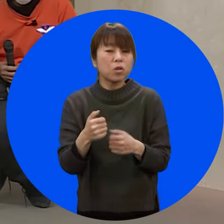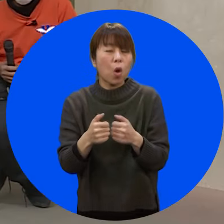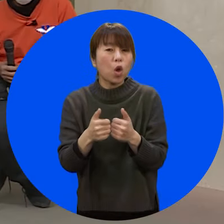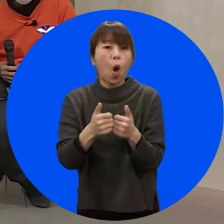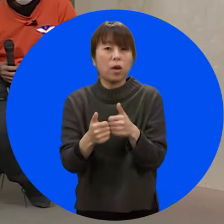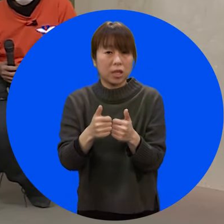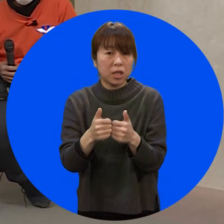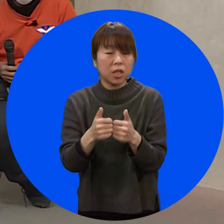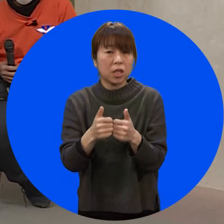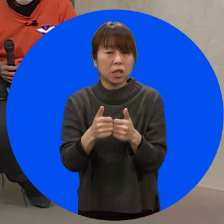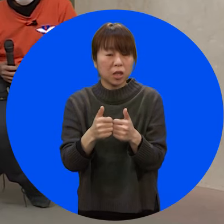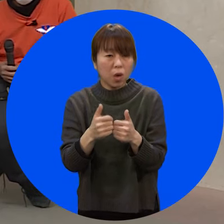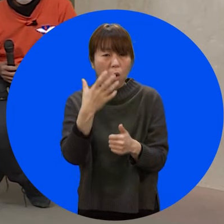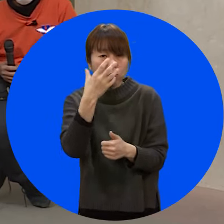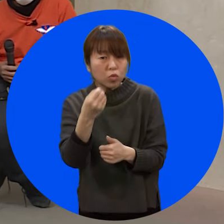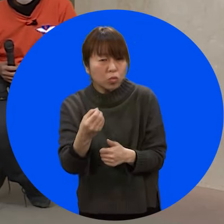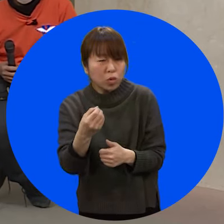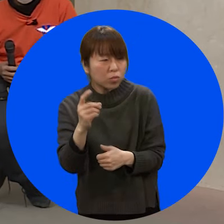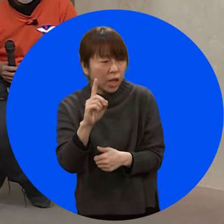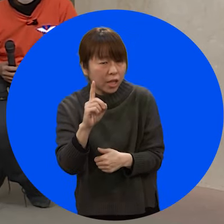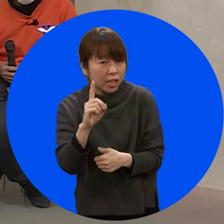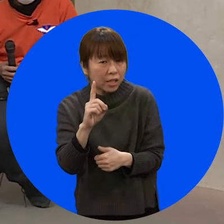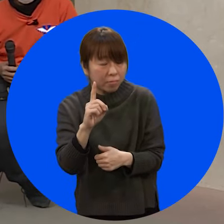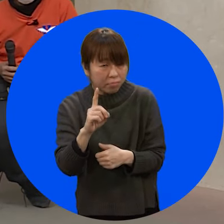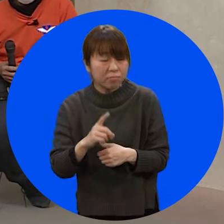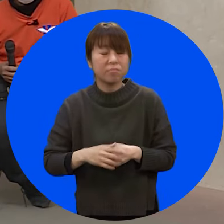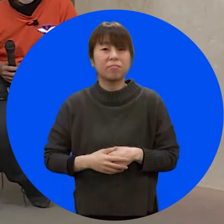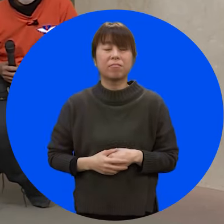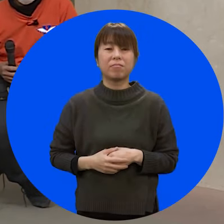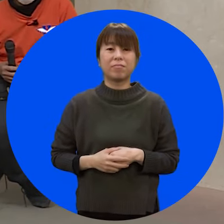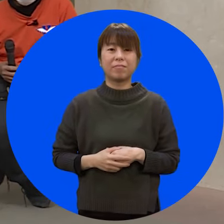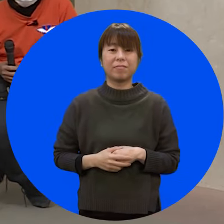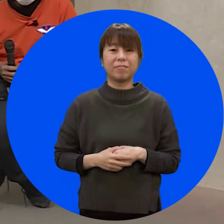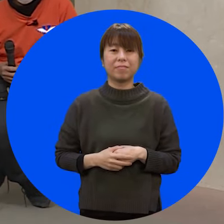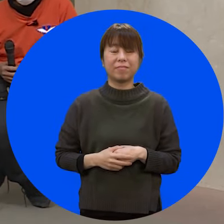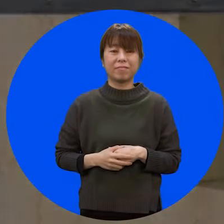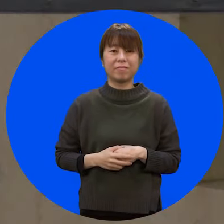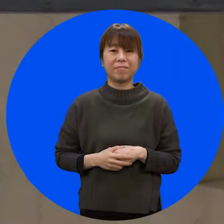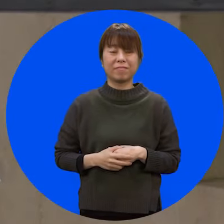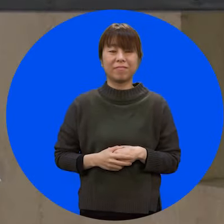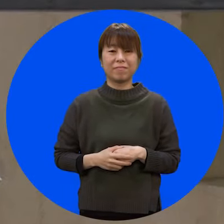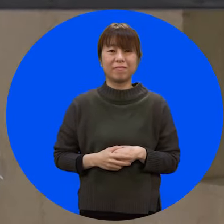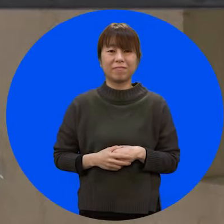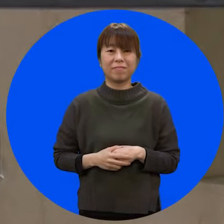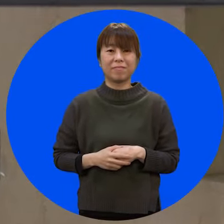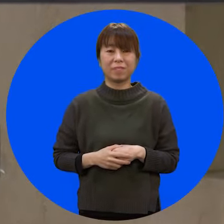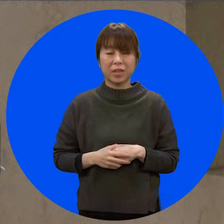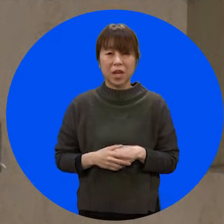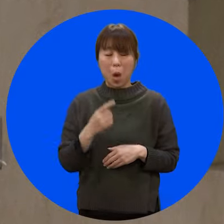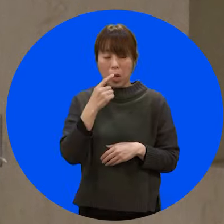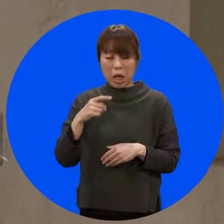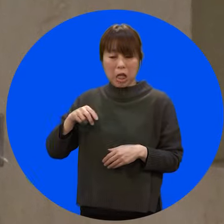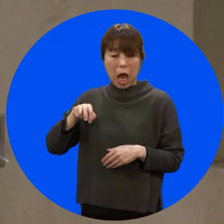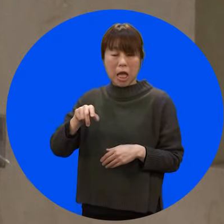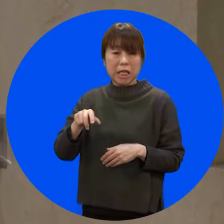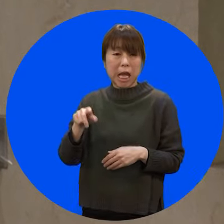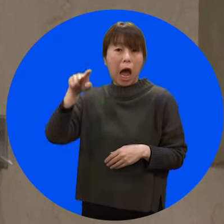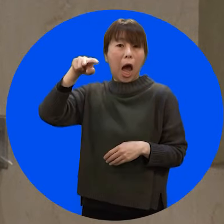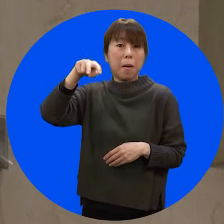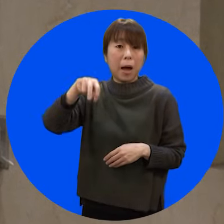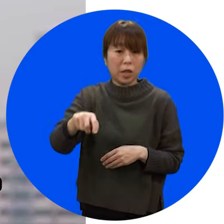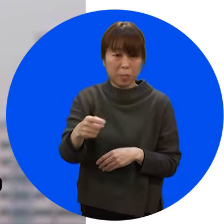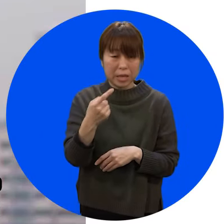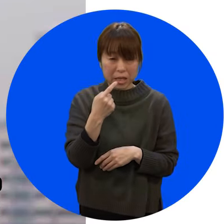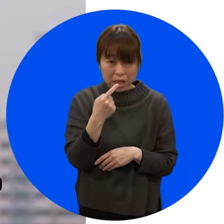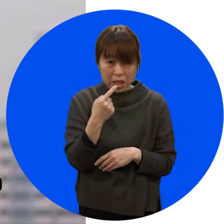のここを見てほしいというか、そういったものって聞かせていただけないかなと思いまして、 私あの走り幅跳びをやってるんですけ